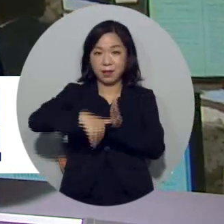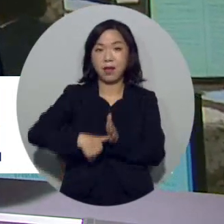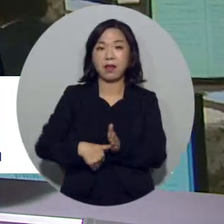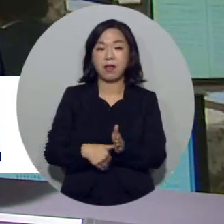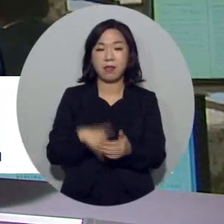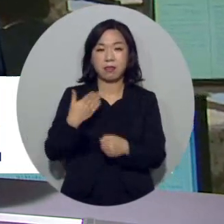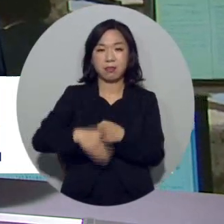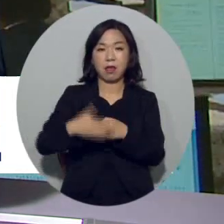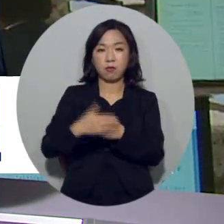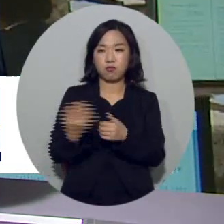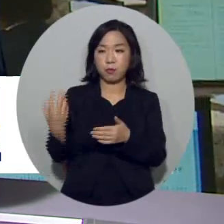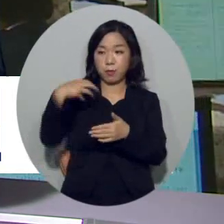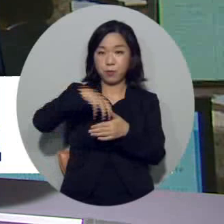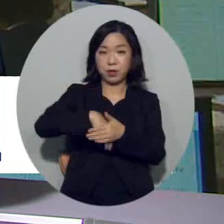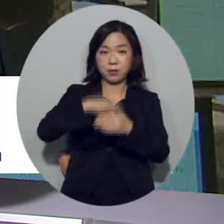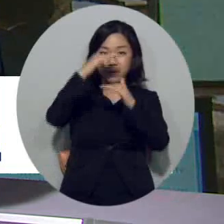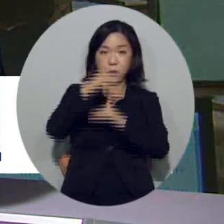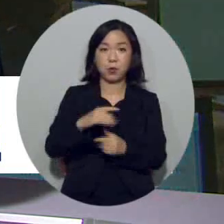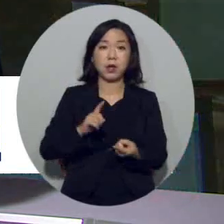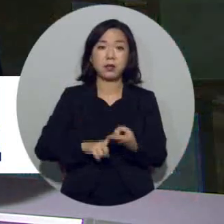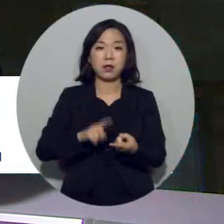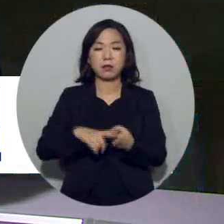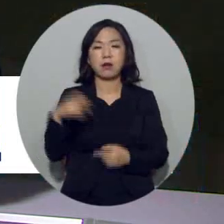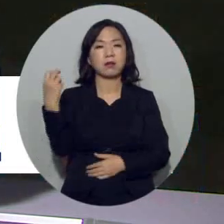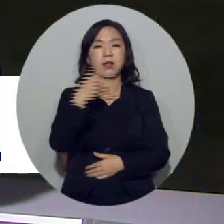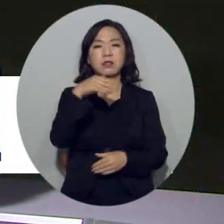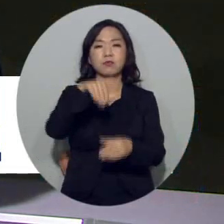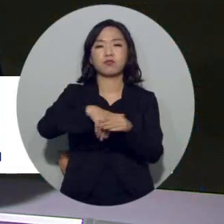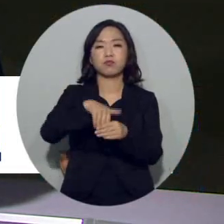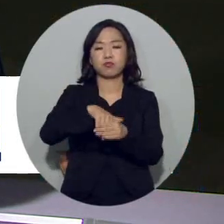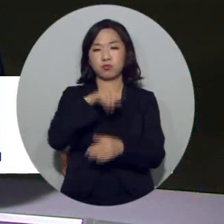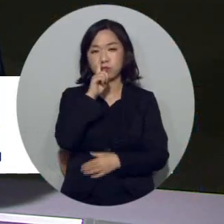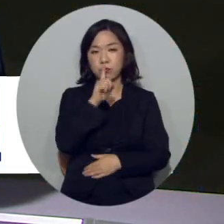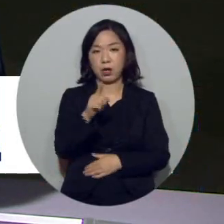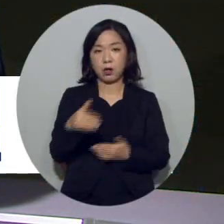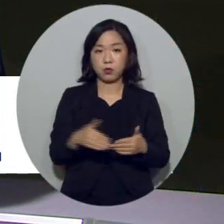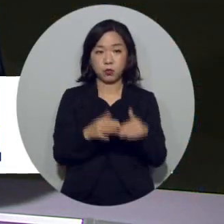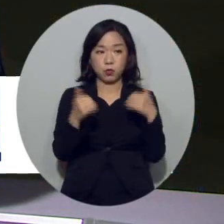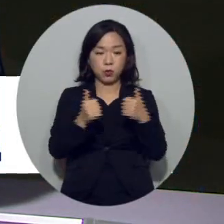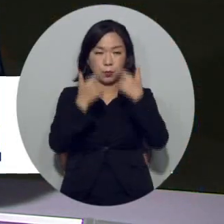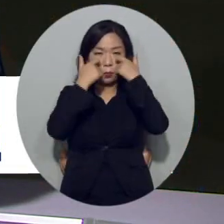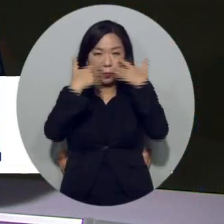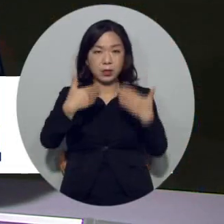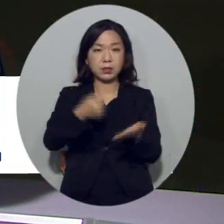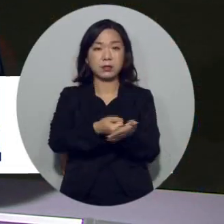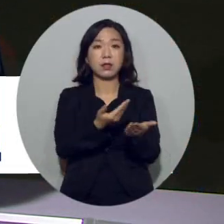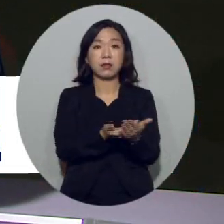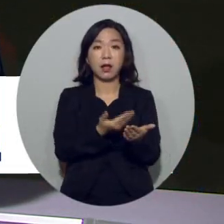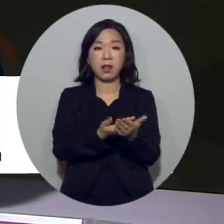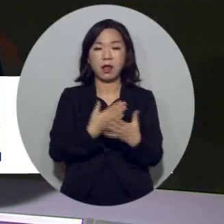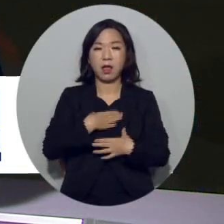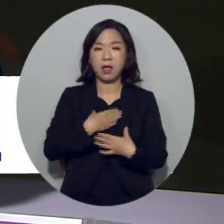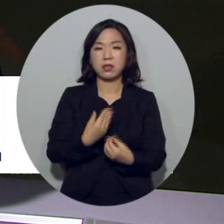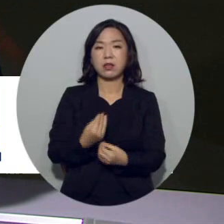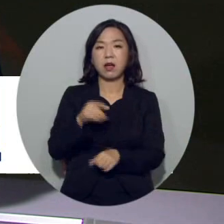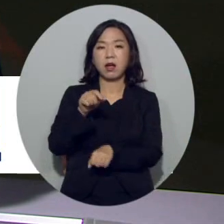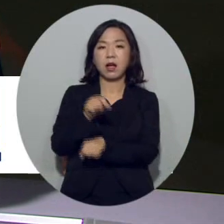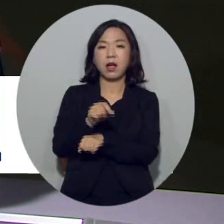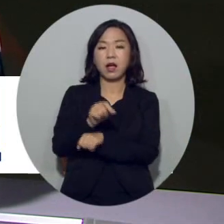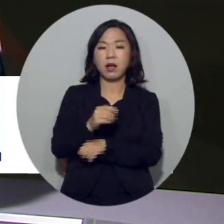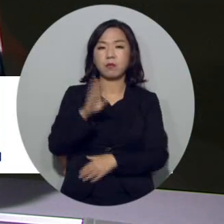대구 편입 안거를 다시 표결 하기로 결정했습니다 도 의견을 확실하게 닳는 행정안전부 요청에 따른